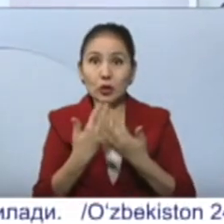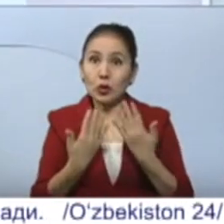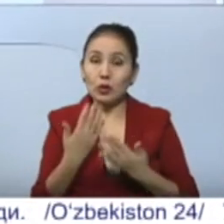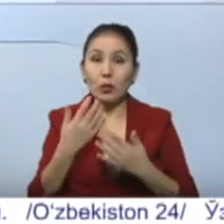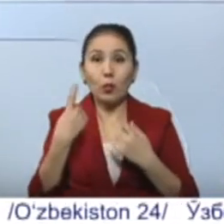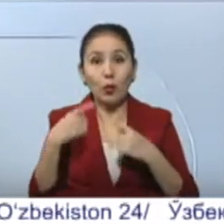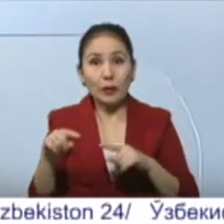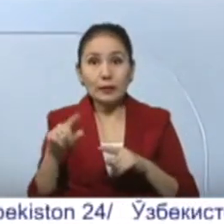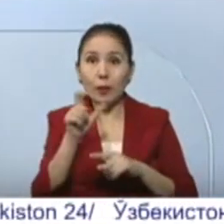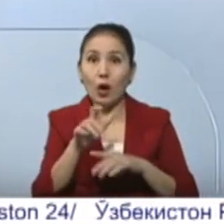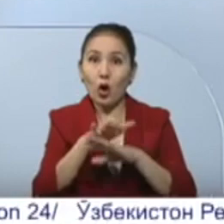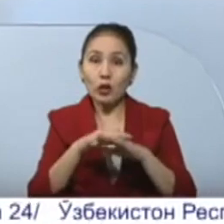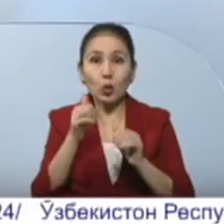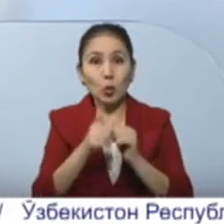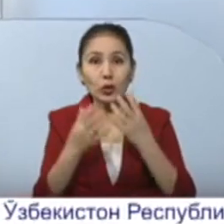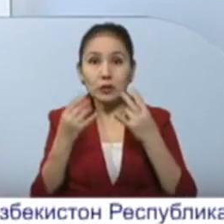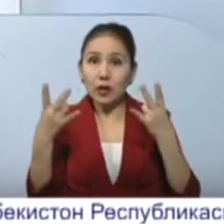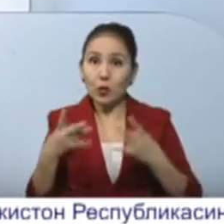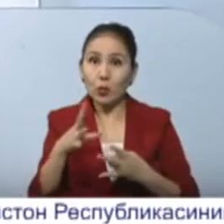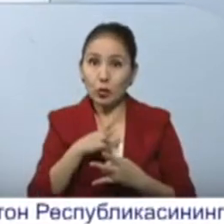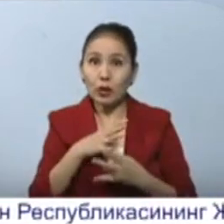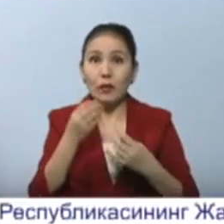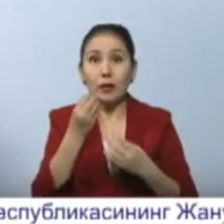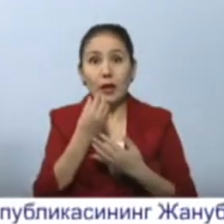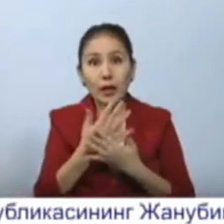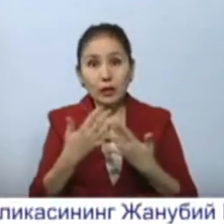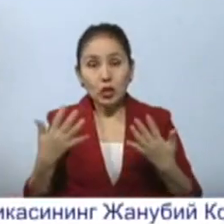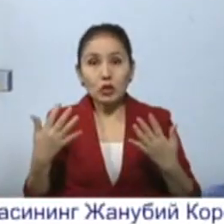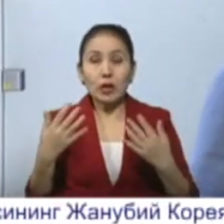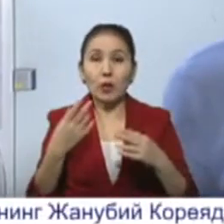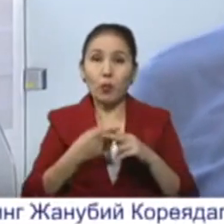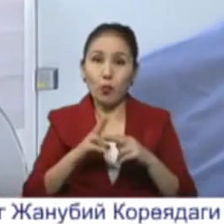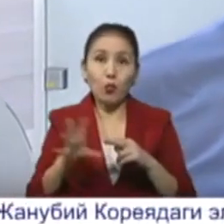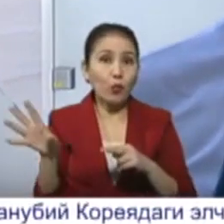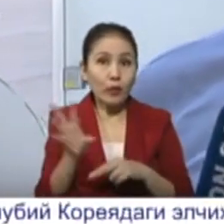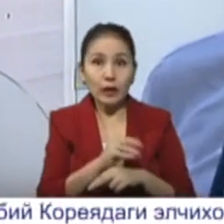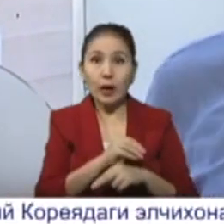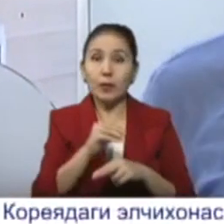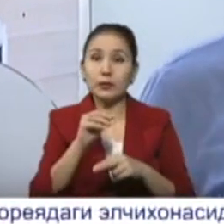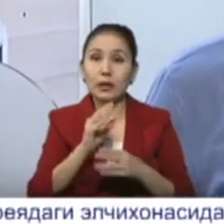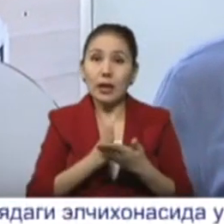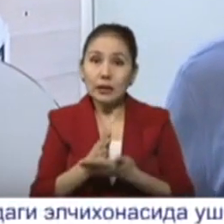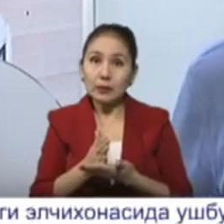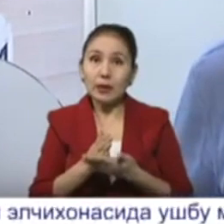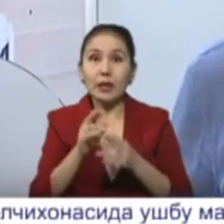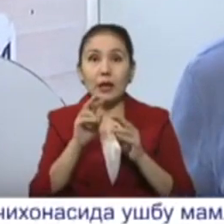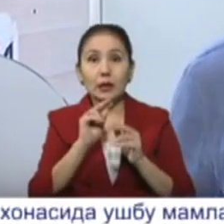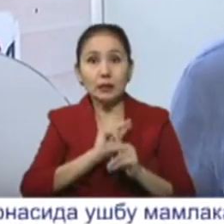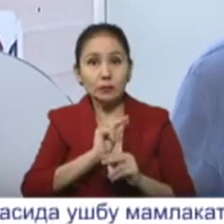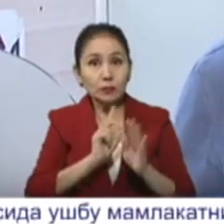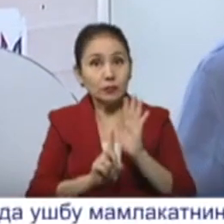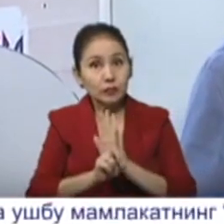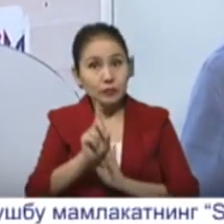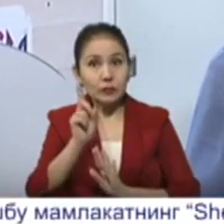bo'lmasam, aholining o'sha kundalik zaruratlari uchun kerakli bo'lgan ehtiyojlar. Bugun o'sha bu boradagi barcha xizmatlar yo'lga qo'yildi. Muhimi o'sha